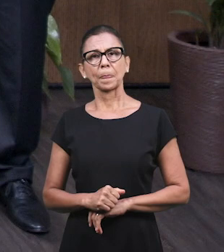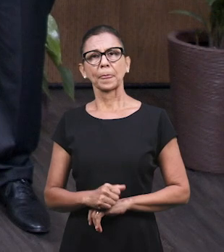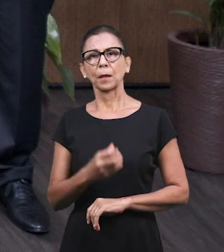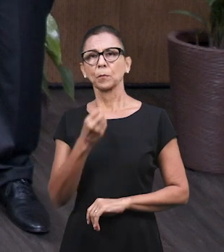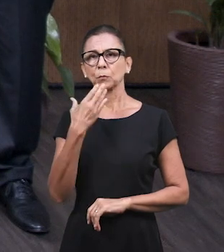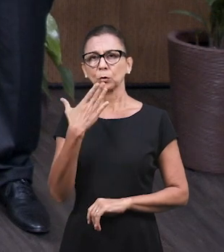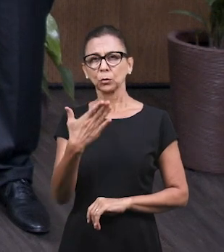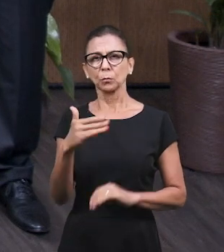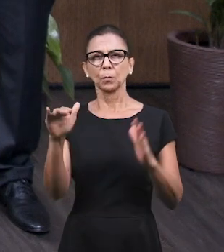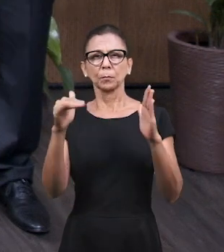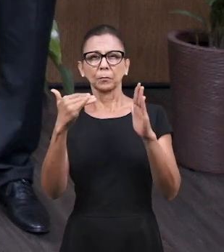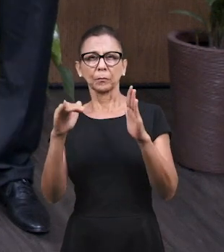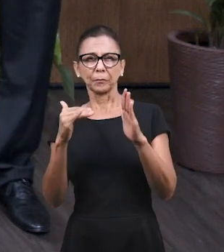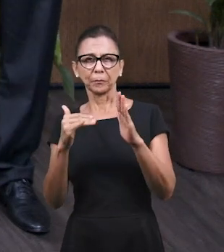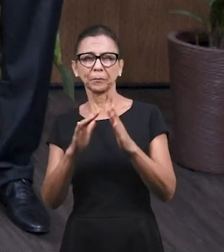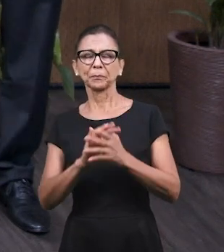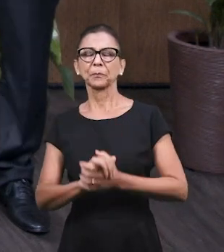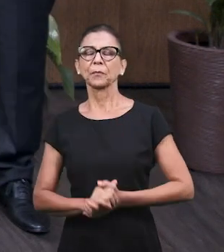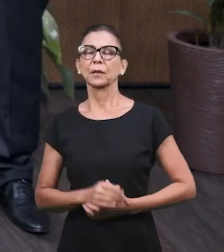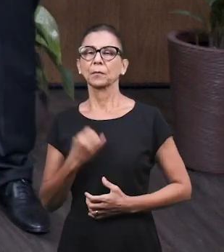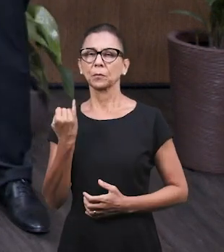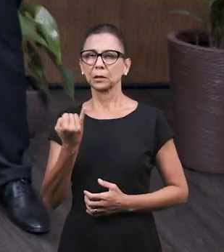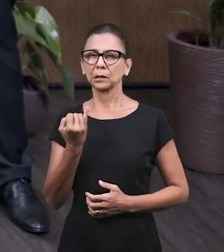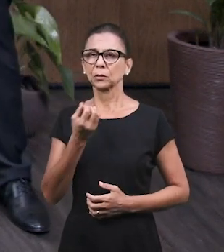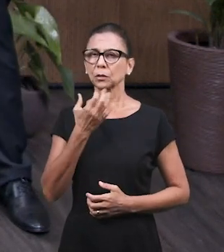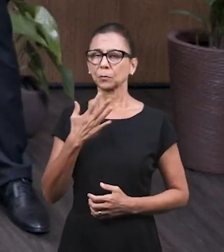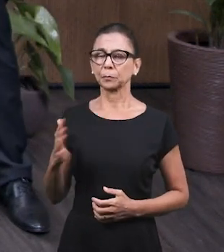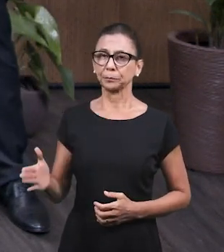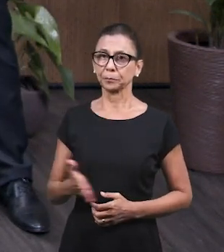Quel commentaire intéressant, profond.